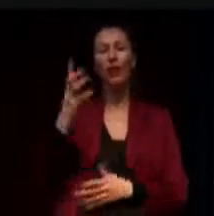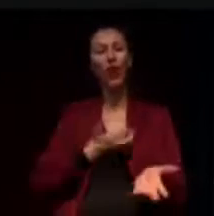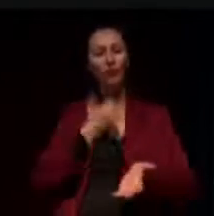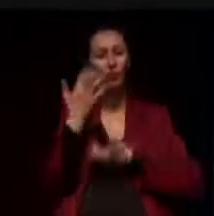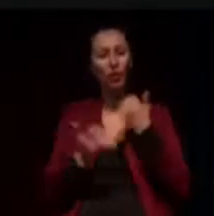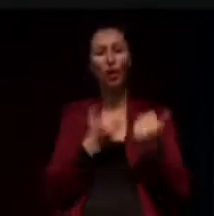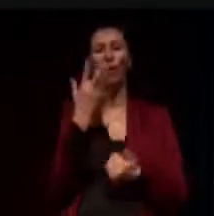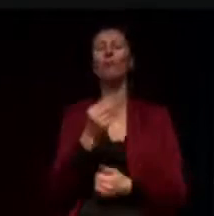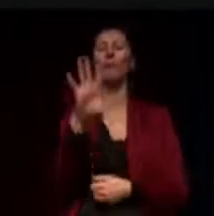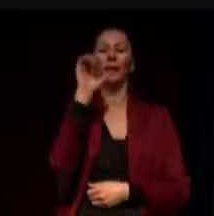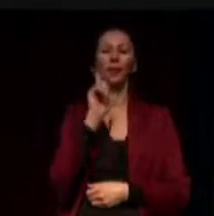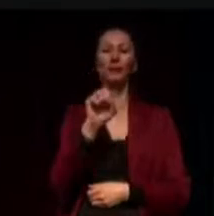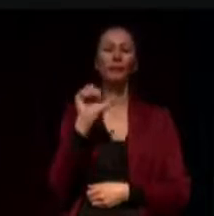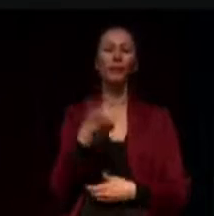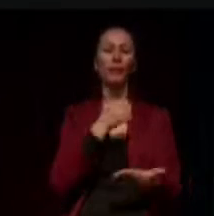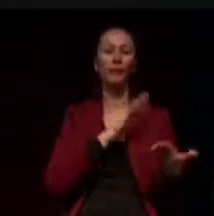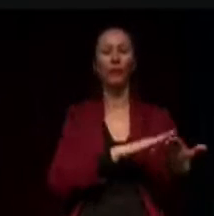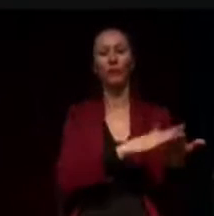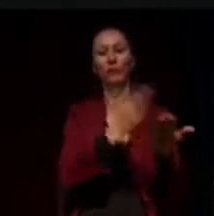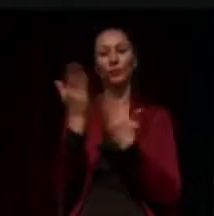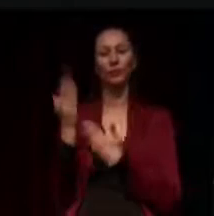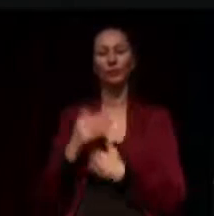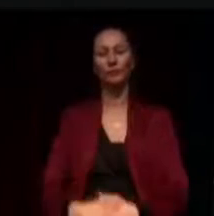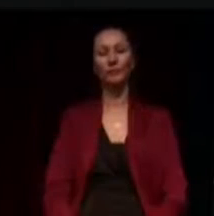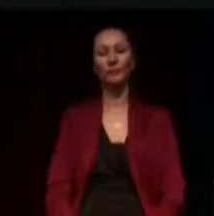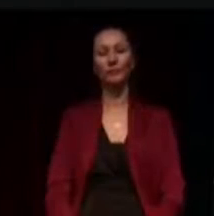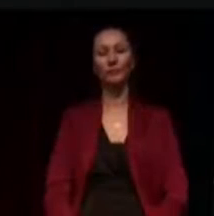acılar yaşanmamalı kıymetli arkadaşlar.